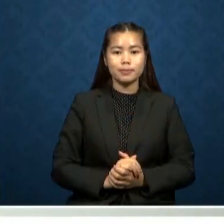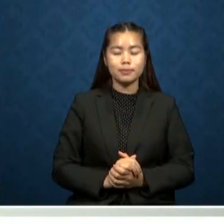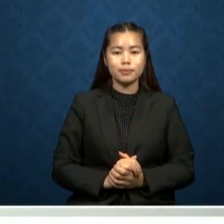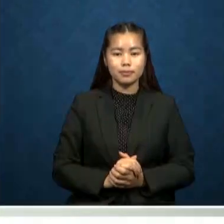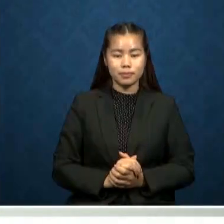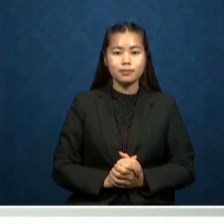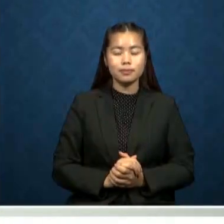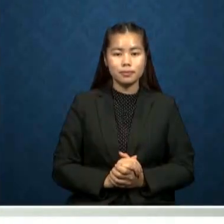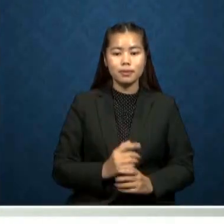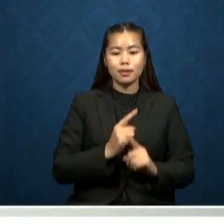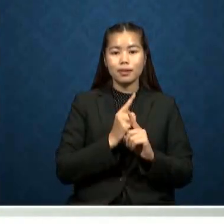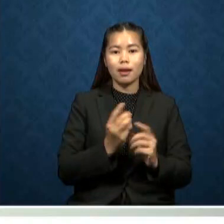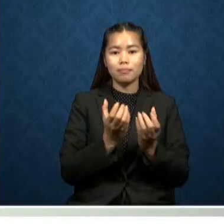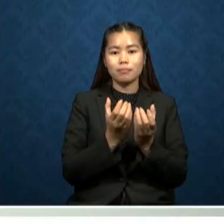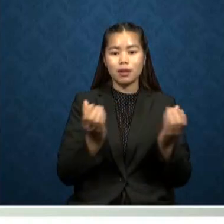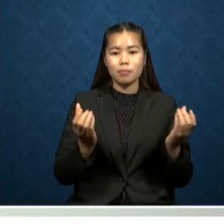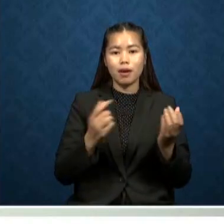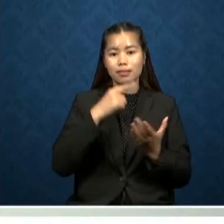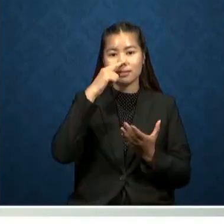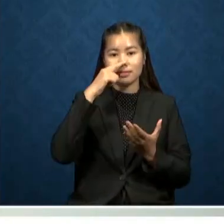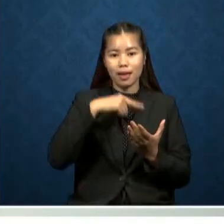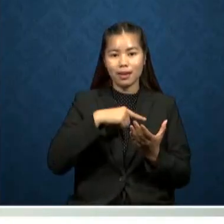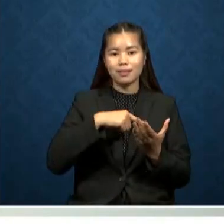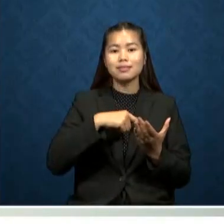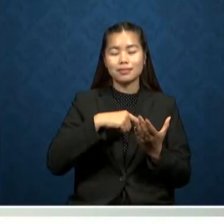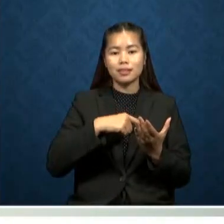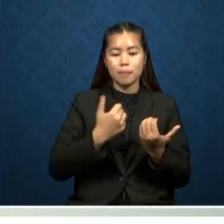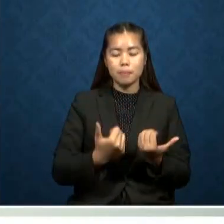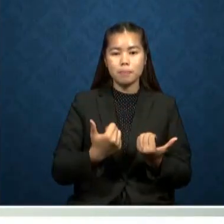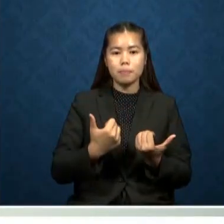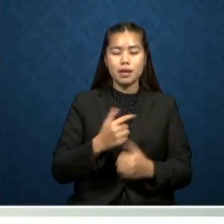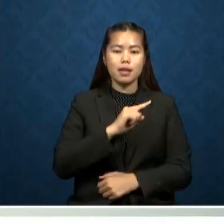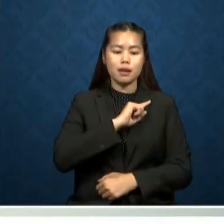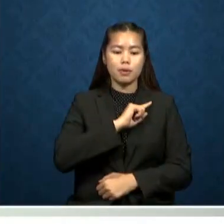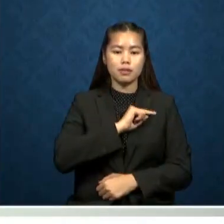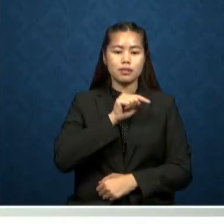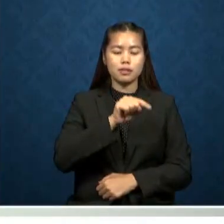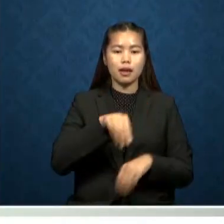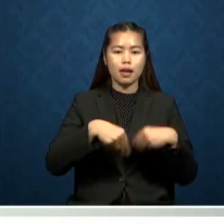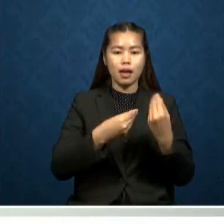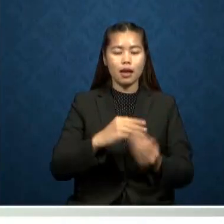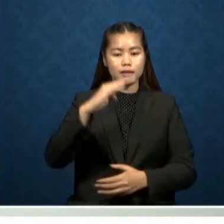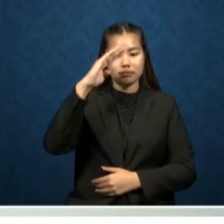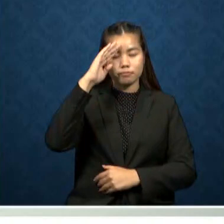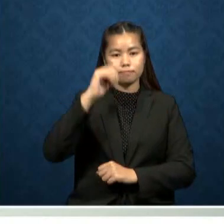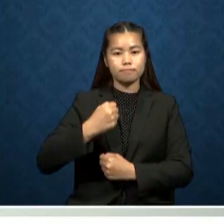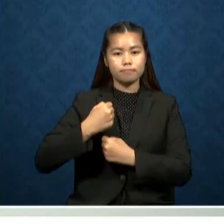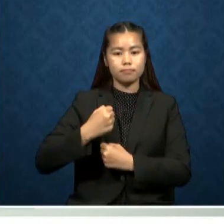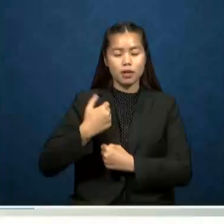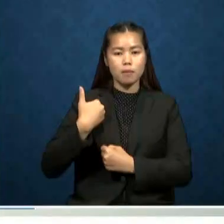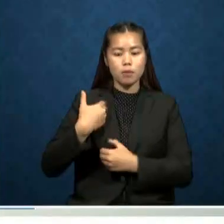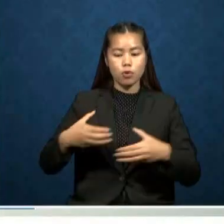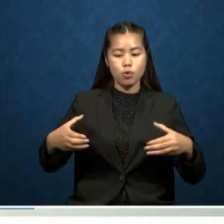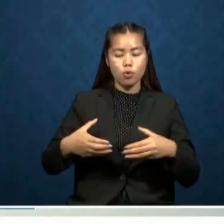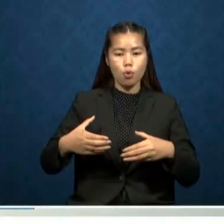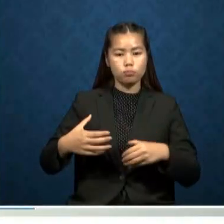รัฐธรรมนูญแห่งราชอาณาจักรไทยได้กำหนดภารกิจของกองทัพไทยในการเตรียมกำลังและ